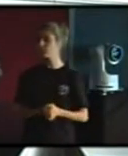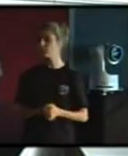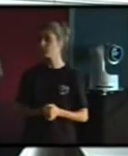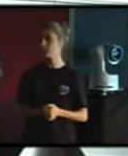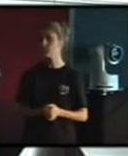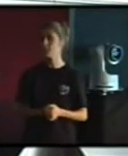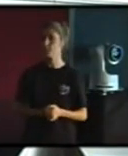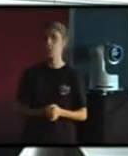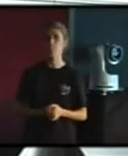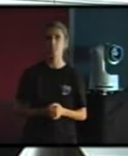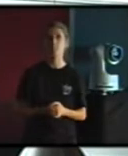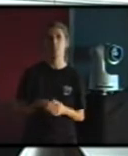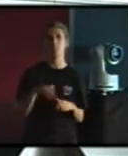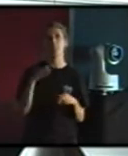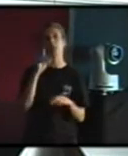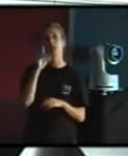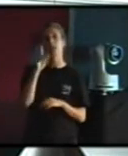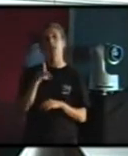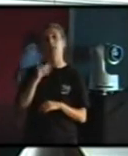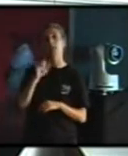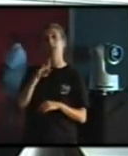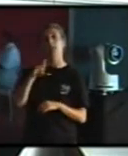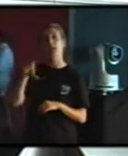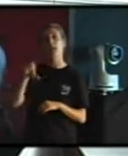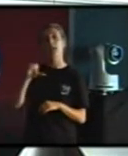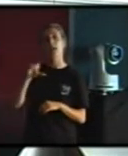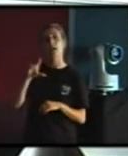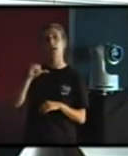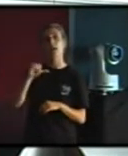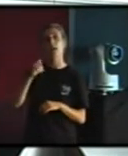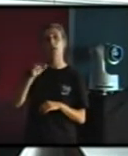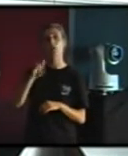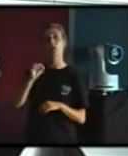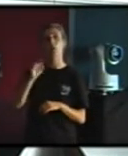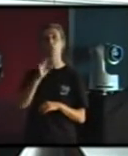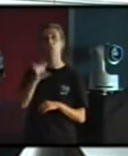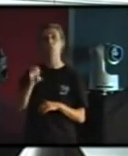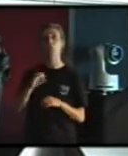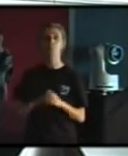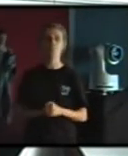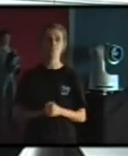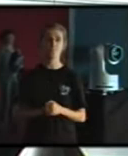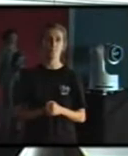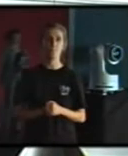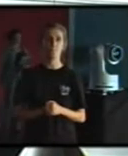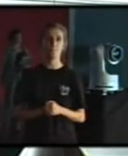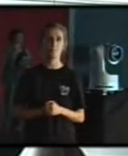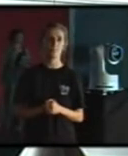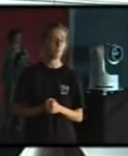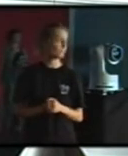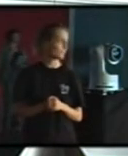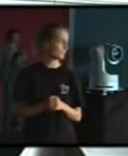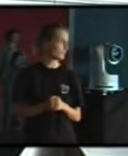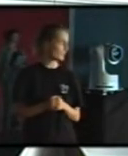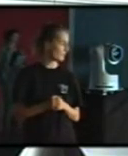micro. Pierre Lajus, architecte. Lajus, oui, je voudrais apporter un éclairage sur la façon